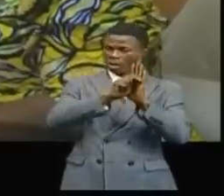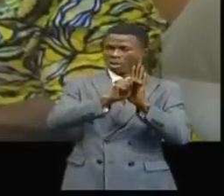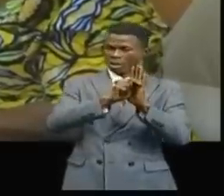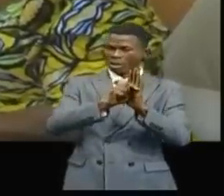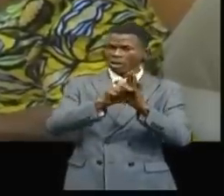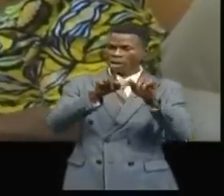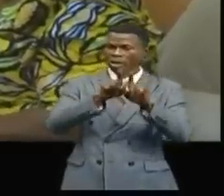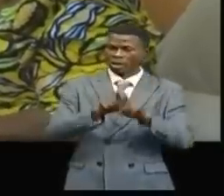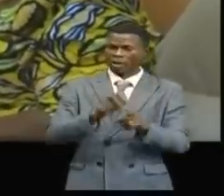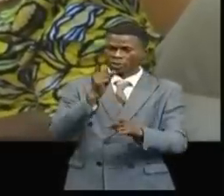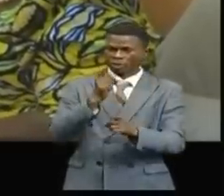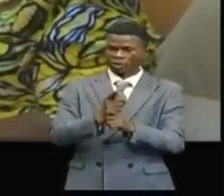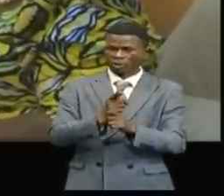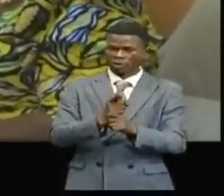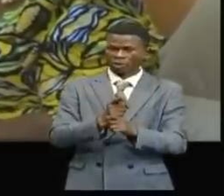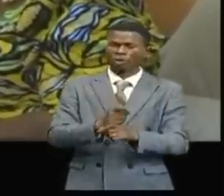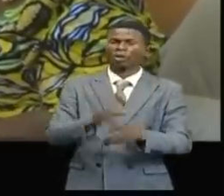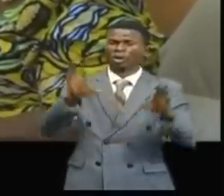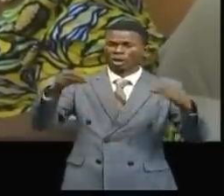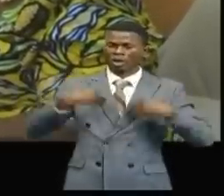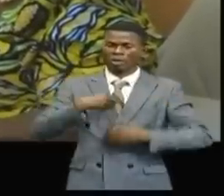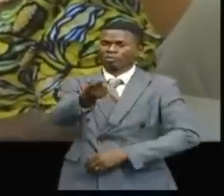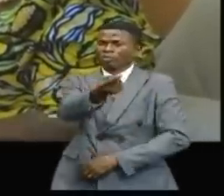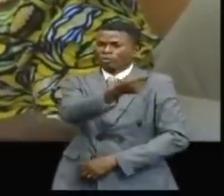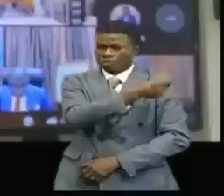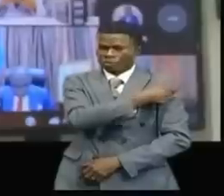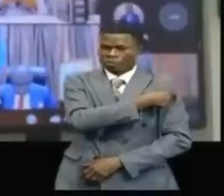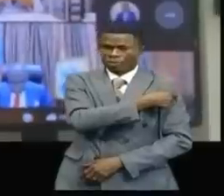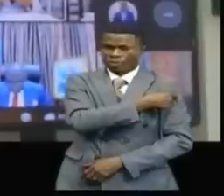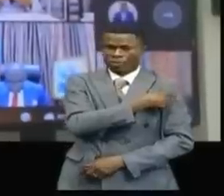et évidemment à la vaccination.